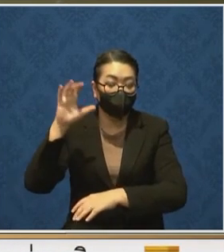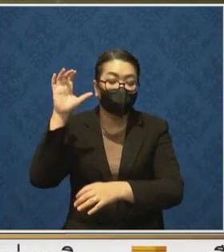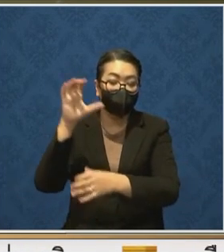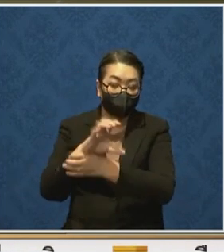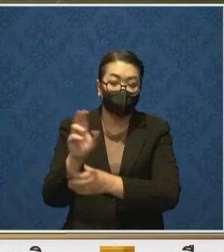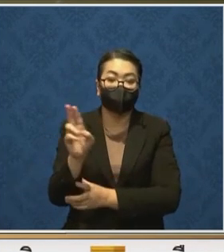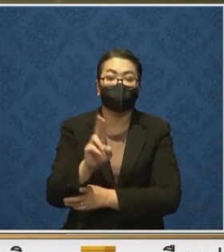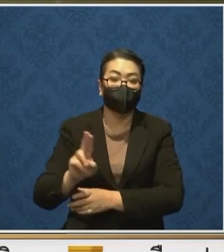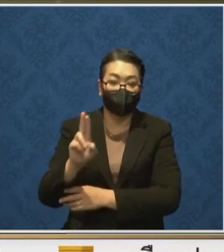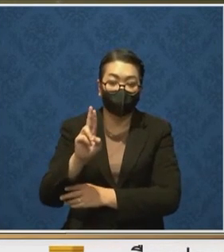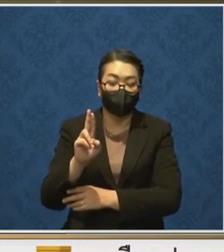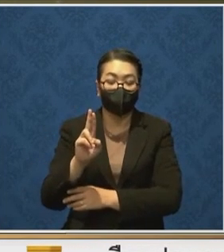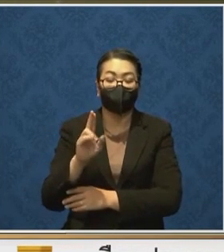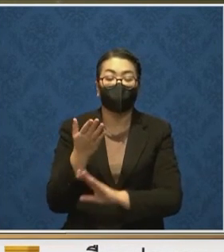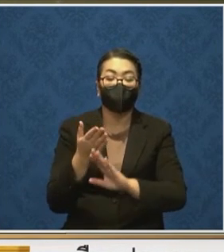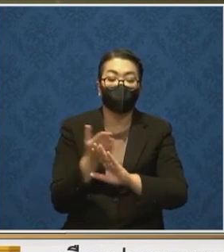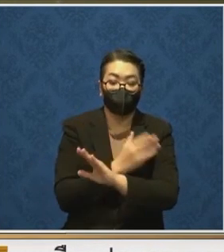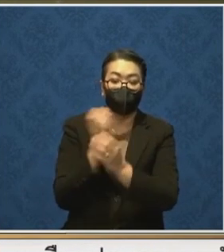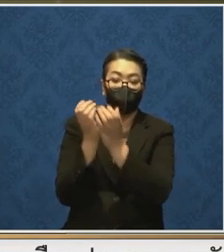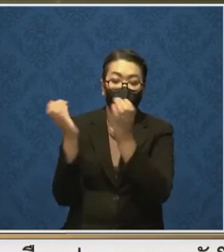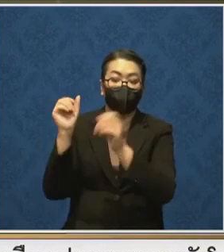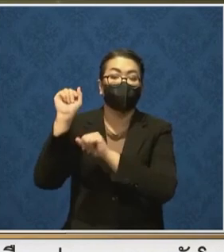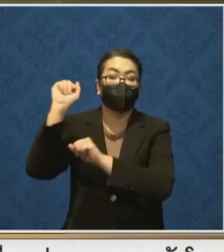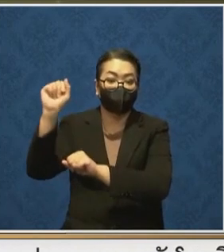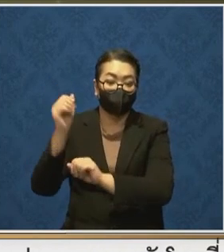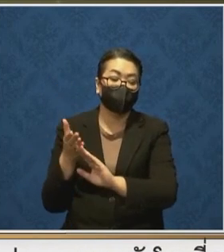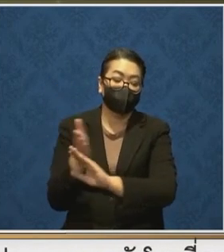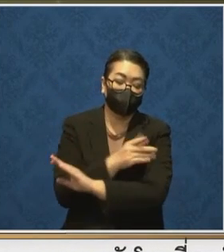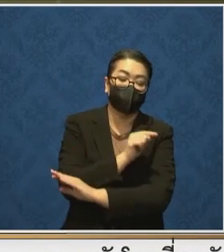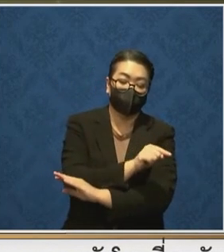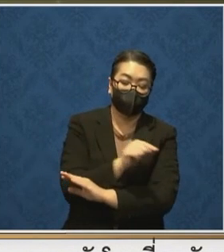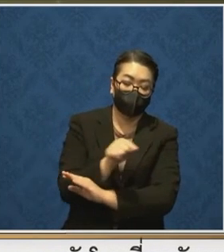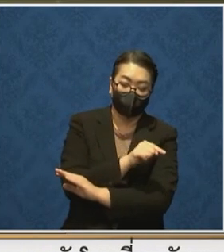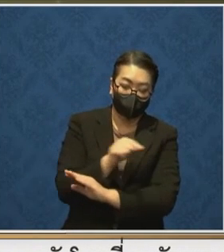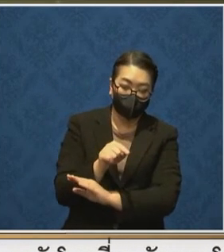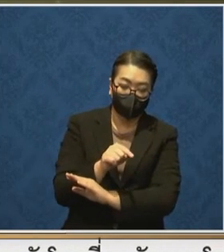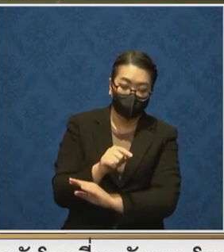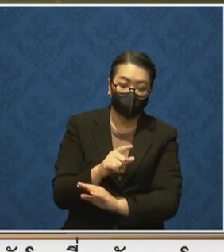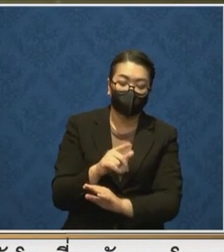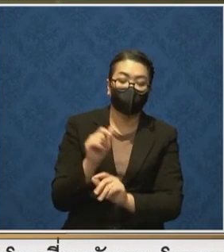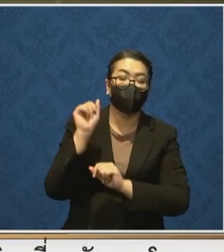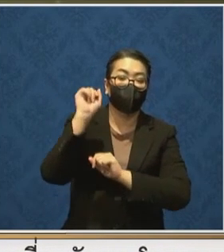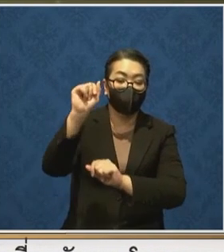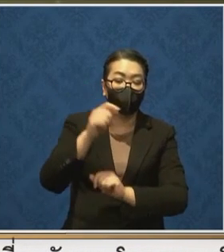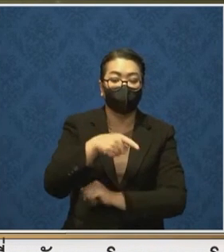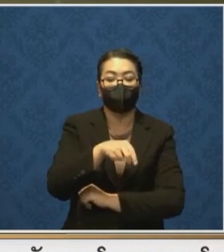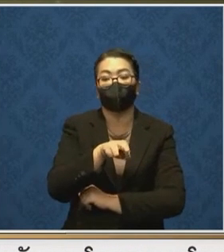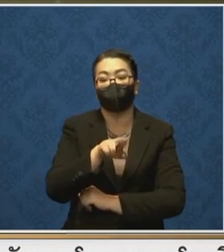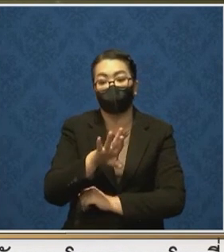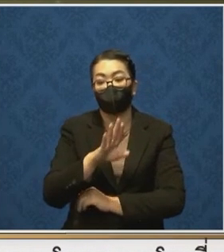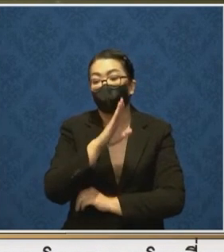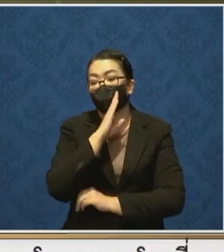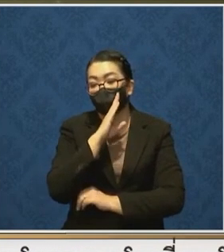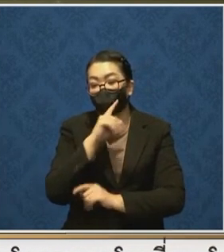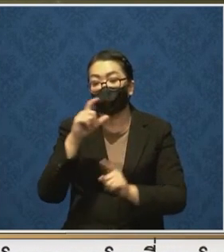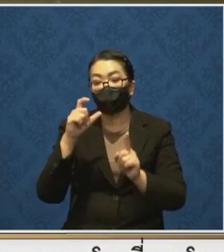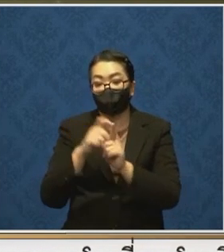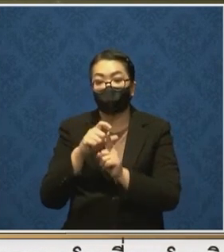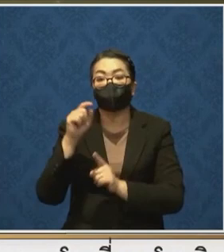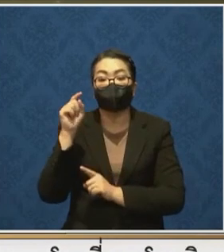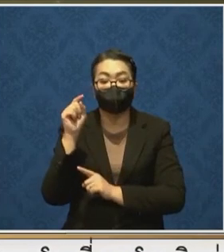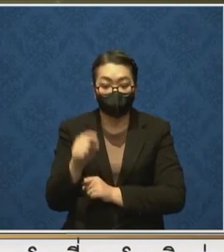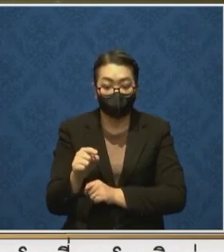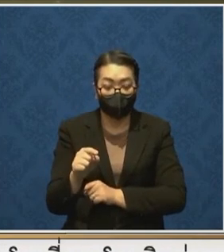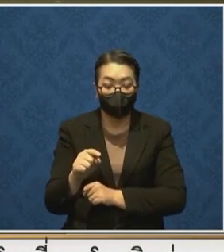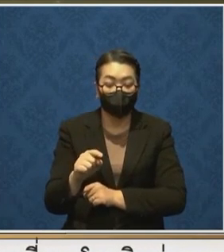อยู่ในวันก่อนประกาศใช้รัฐมนูล 2,160 นี้ให้ออกเป็นพระราชบัญัติเว้นแต่ประกาศหรอคำสงที่มีลัษณะเป